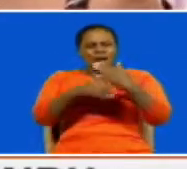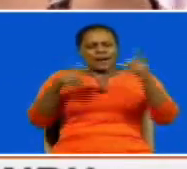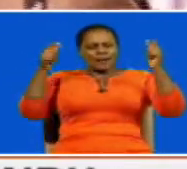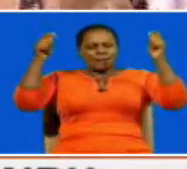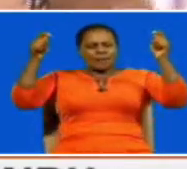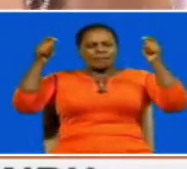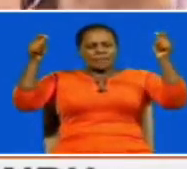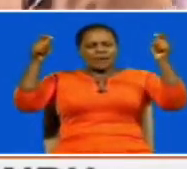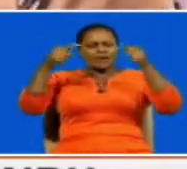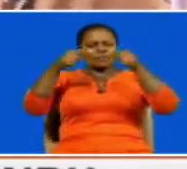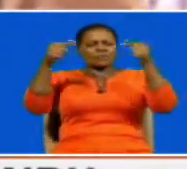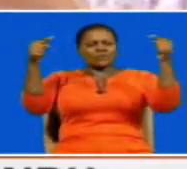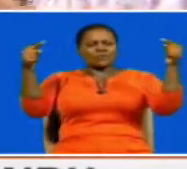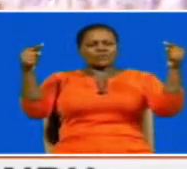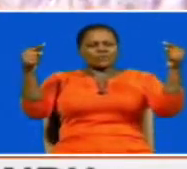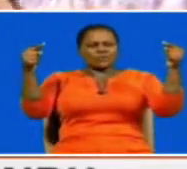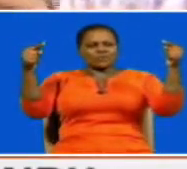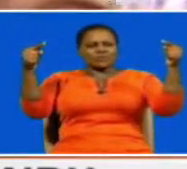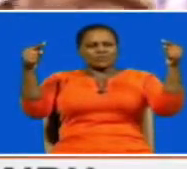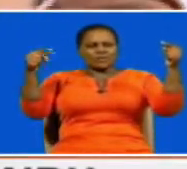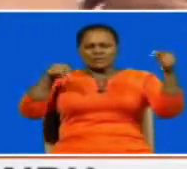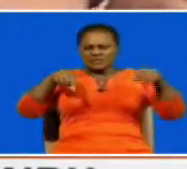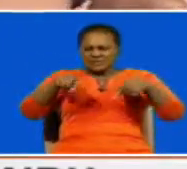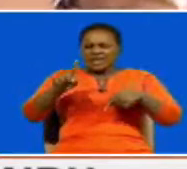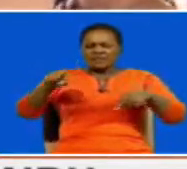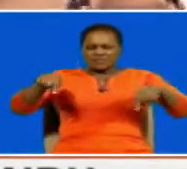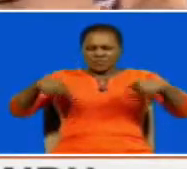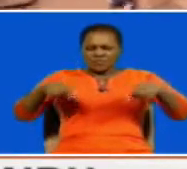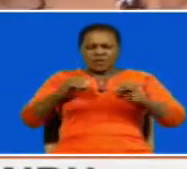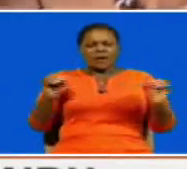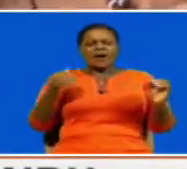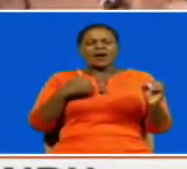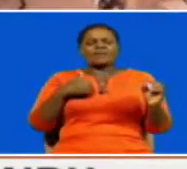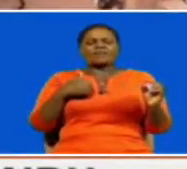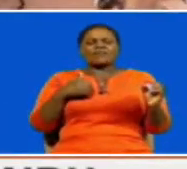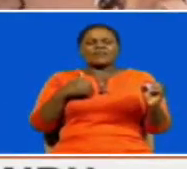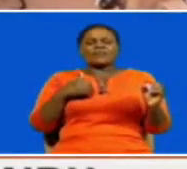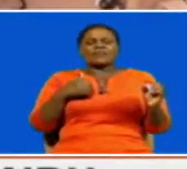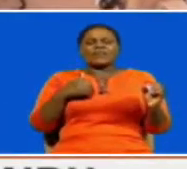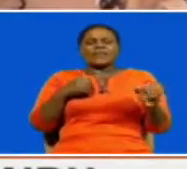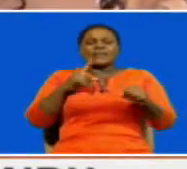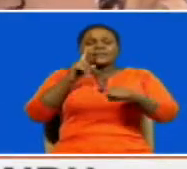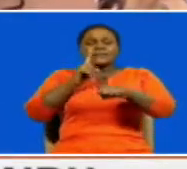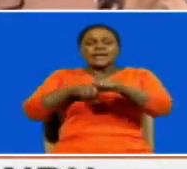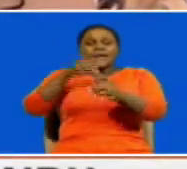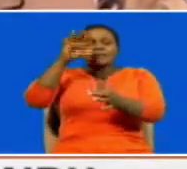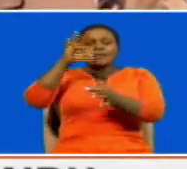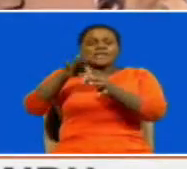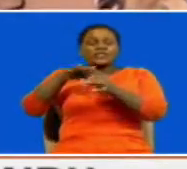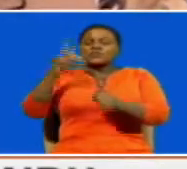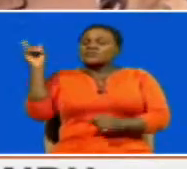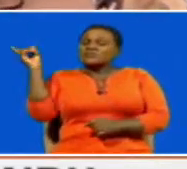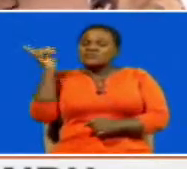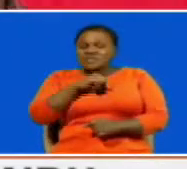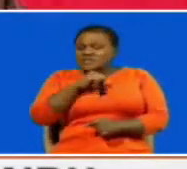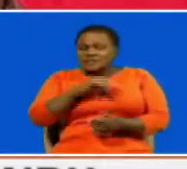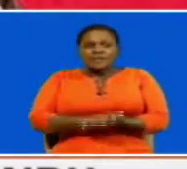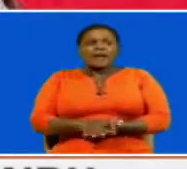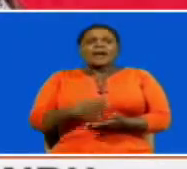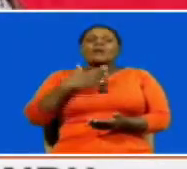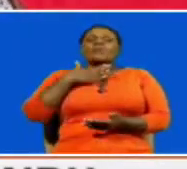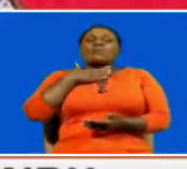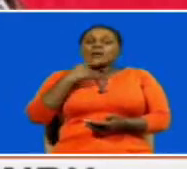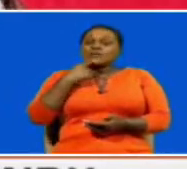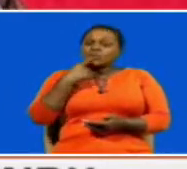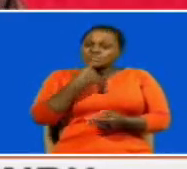maandamano ya upande wa upinzani hayatamtia kiwewe, akisema kuwa wakati wa uchaguzi ulipita. Mimi nataka